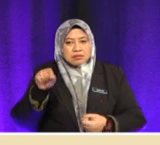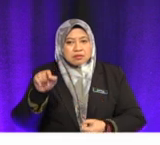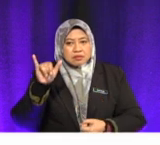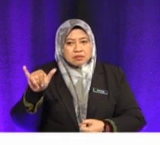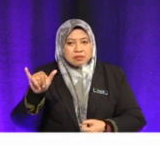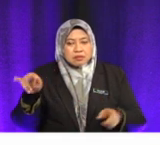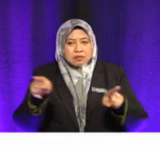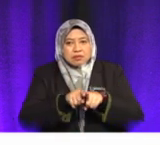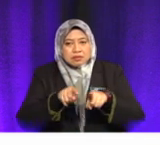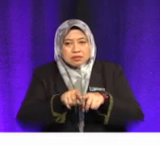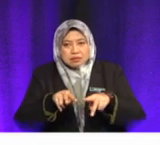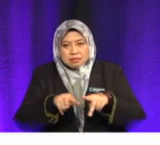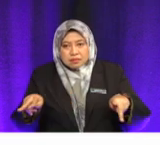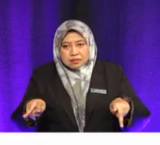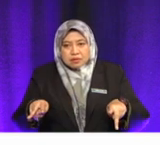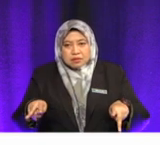sama jarak